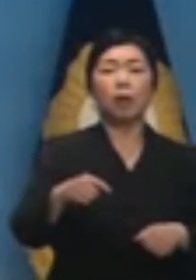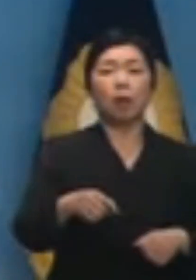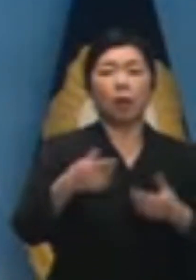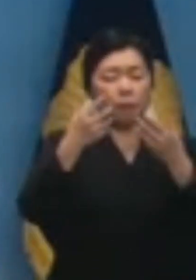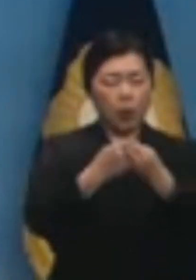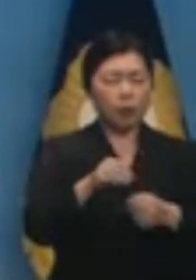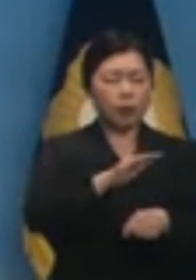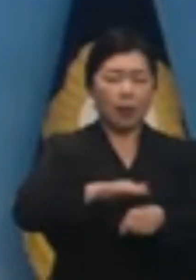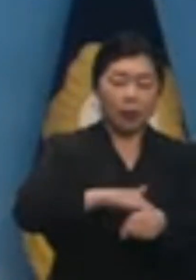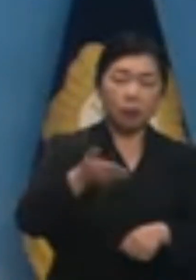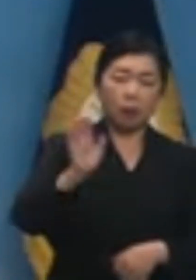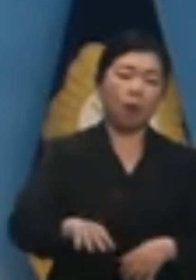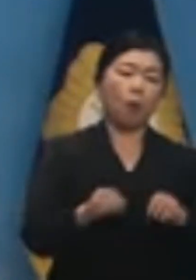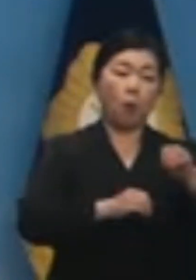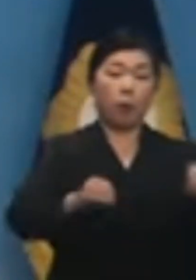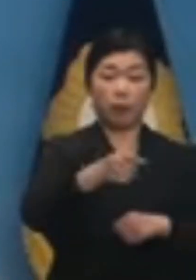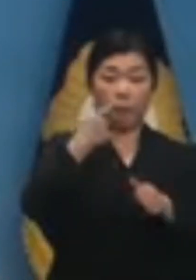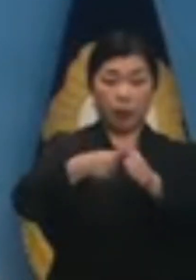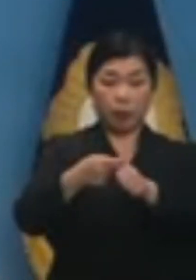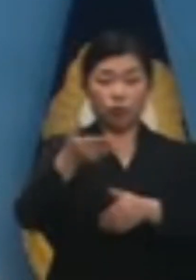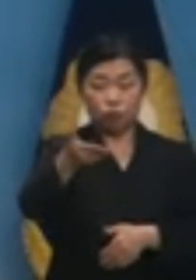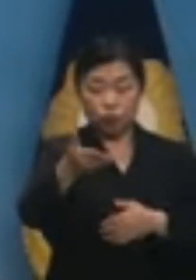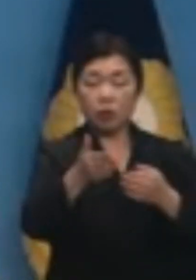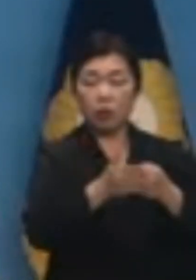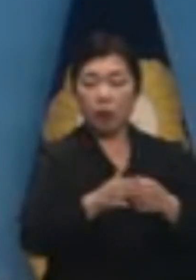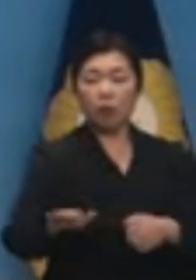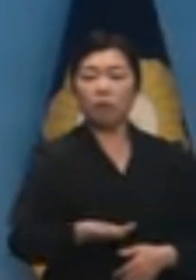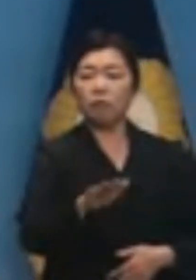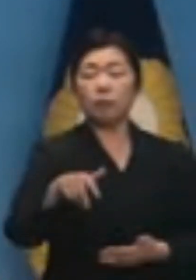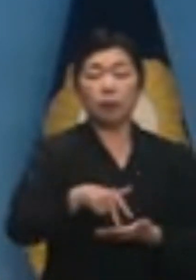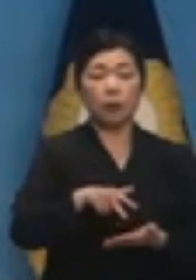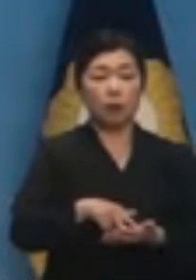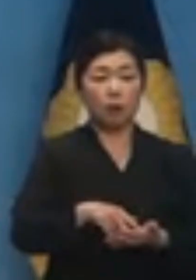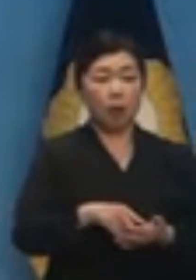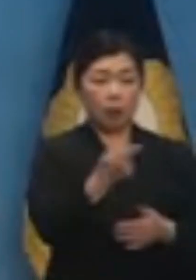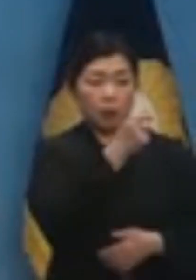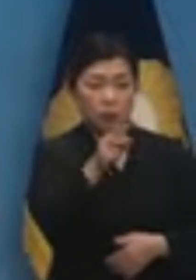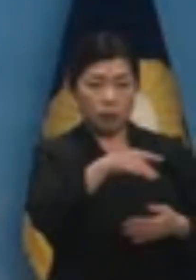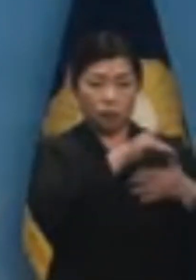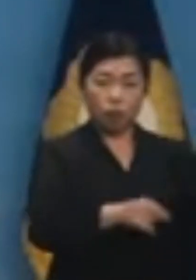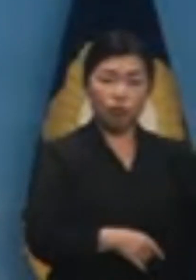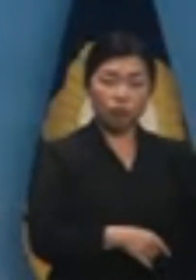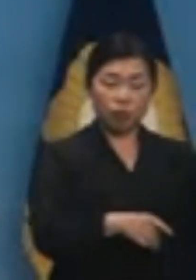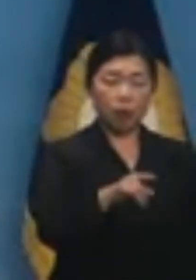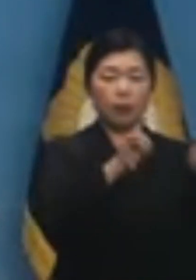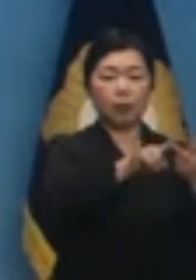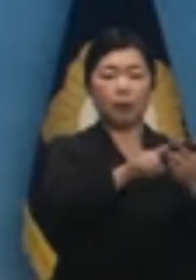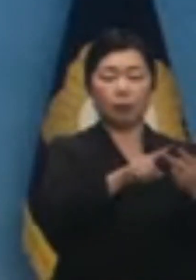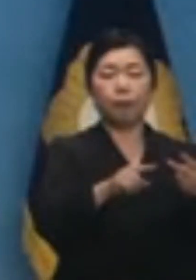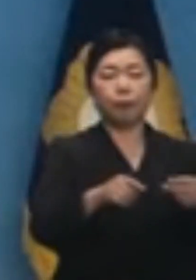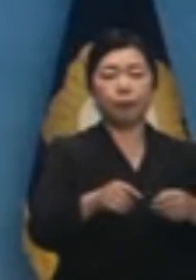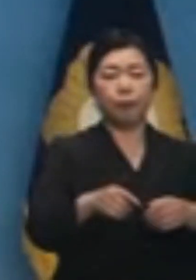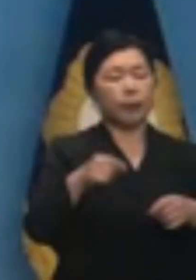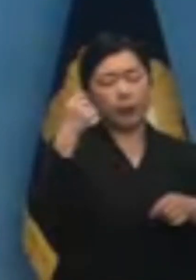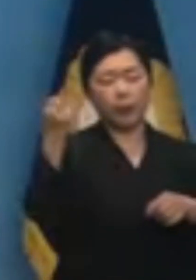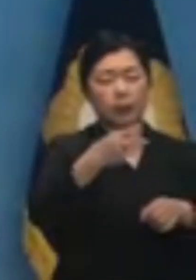것에 대해서 저희가 두 프로그램에 대해서 선방심의의 심의 신청을